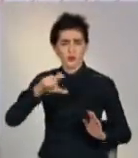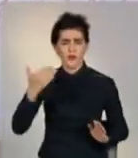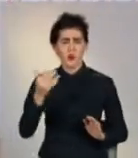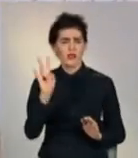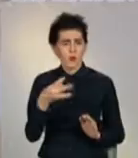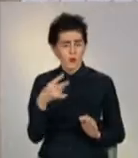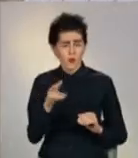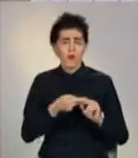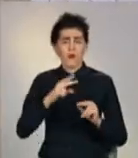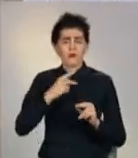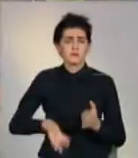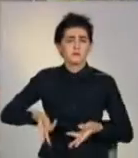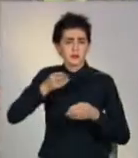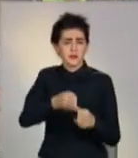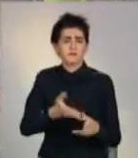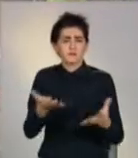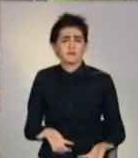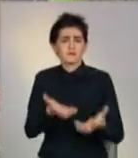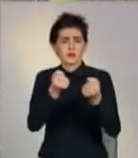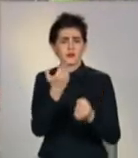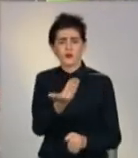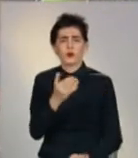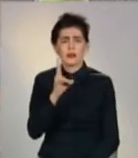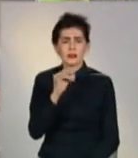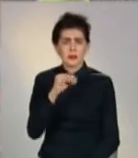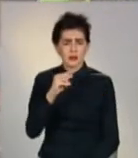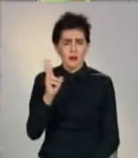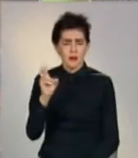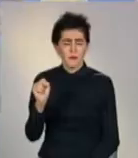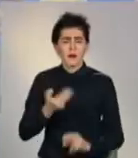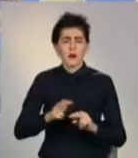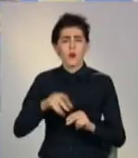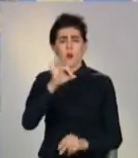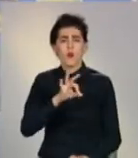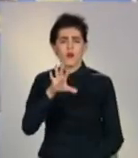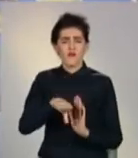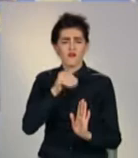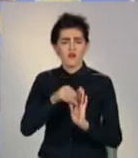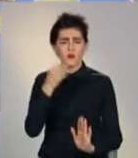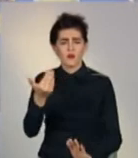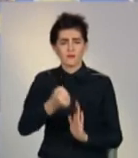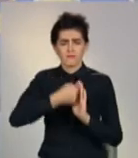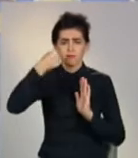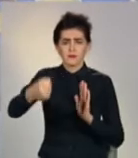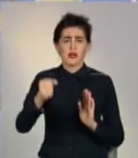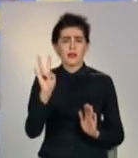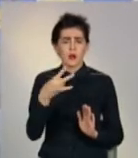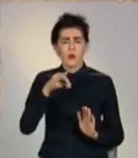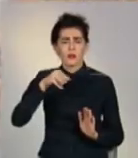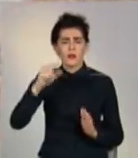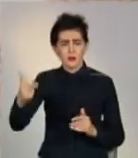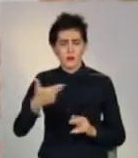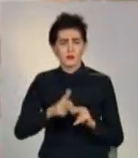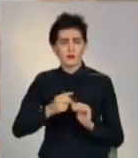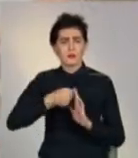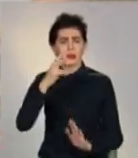приїхали підтримати Василя Мітька, який за результатами підрахунку голосів переміг у боротьбі за посаду голови Нікольської ОТГ.